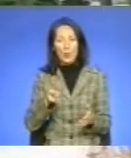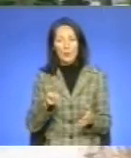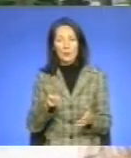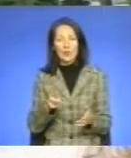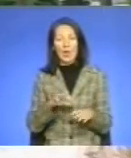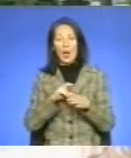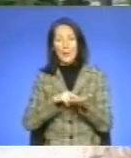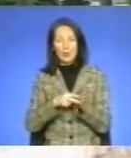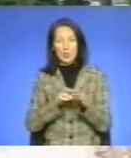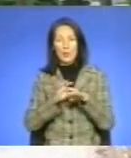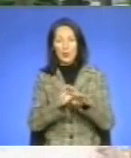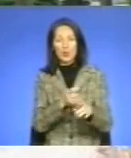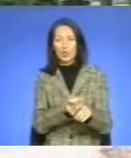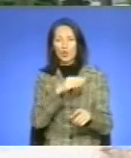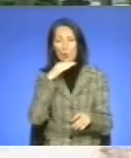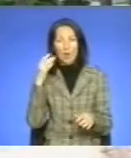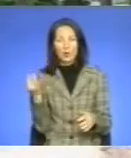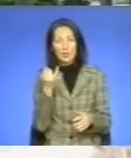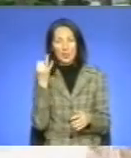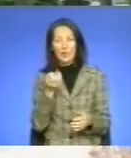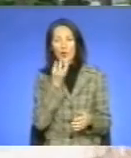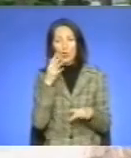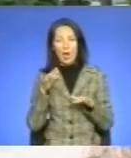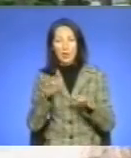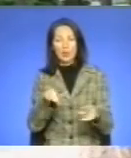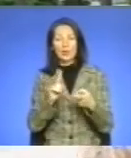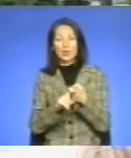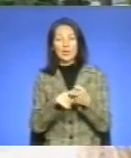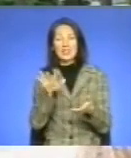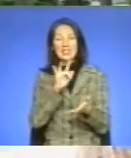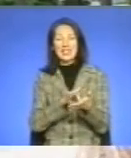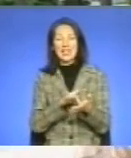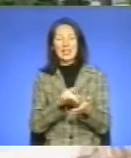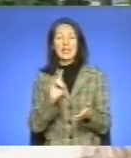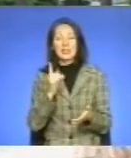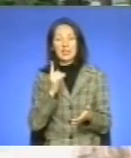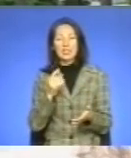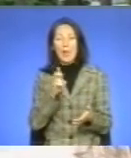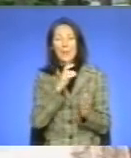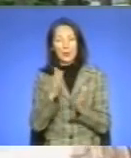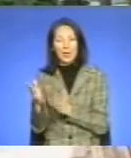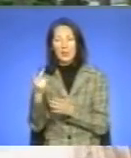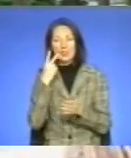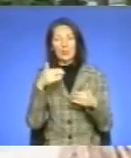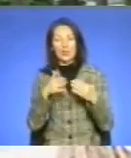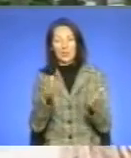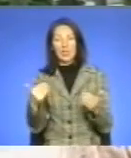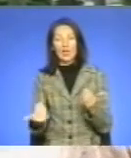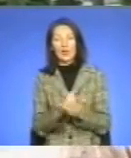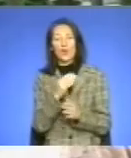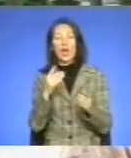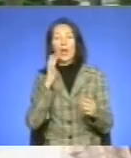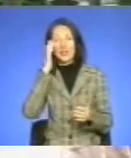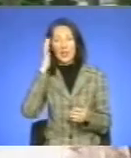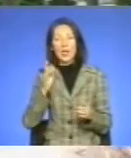багато цікавих, хороших акцій, долучатися. Центральна дитяча бібліотека завжди відкрита для нових ідей, для нових проєктів,